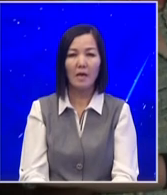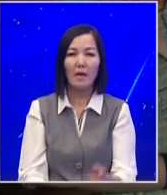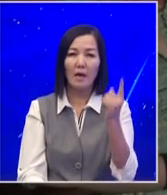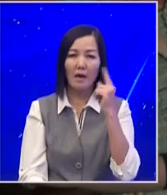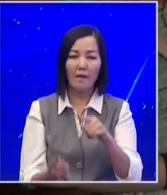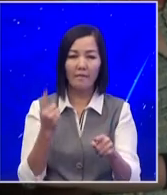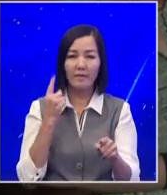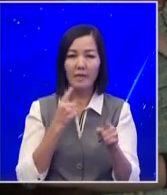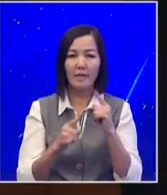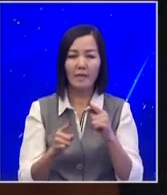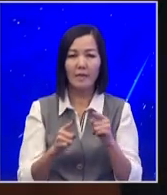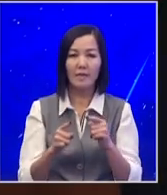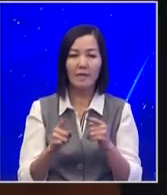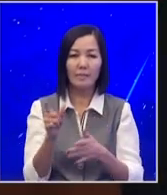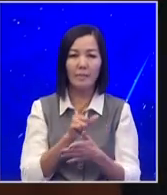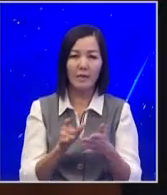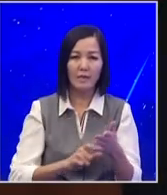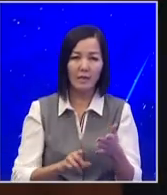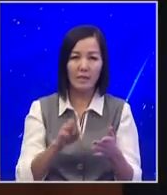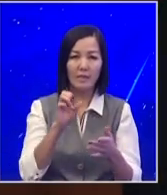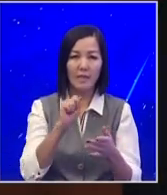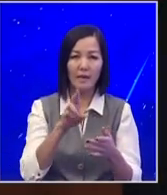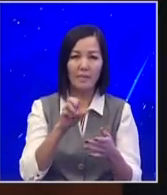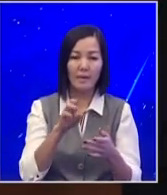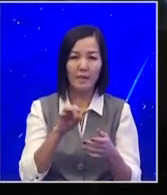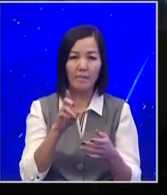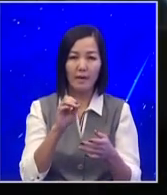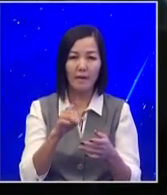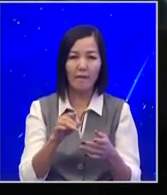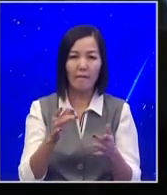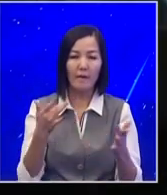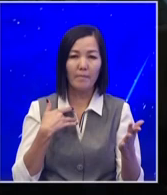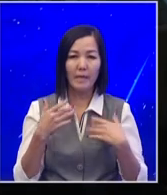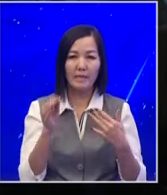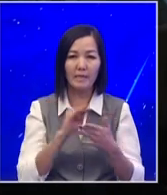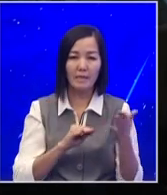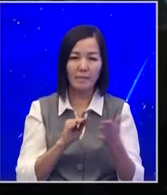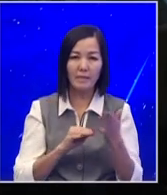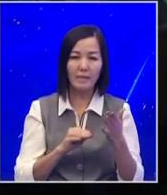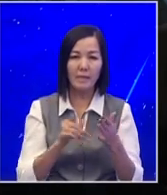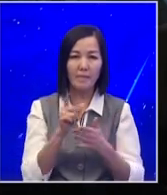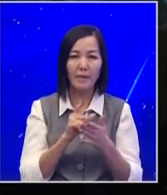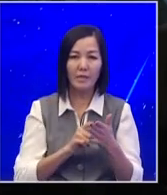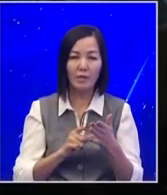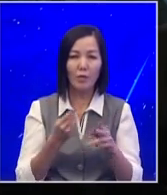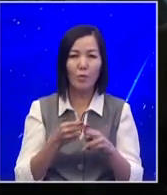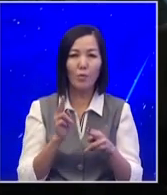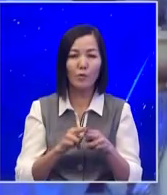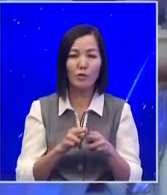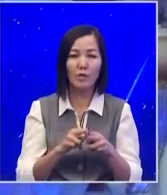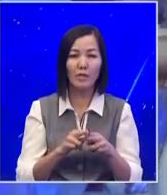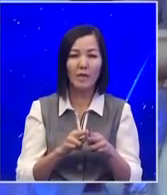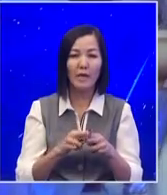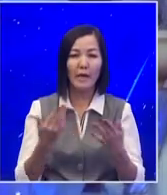«Абай и Тогжан» – известный поэт, драматург Исраил Сапарбаев. Стоит отметить, пьеса, написанная поэтическим языком, красноречиво передает важный